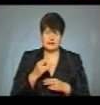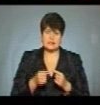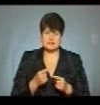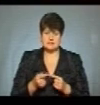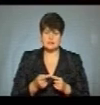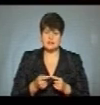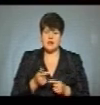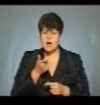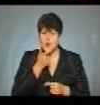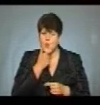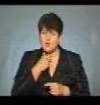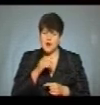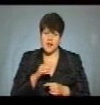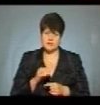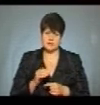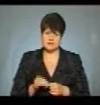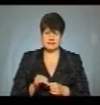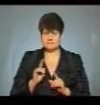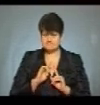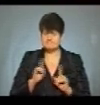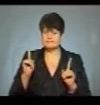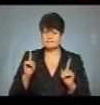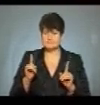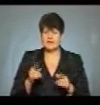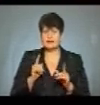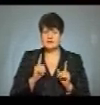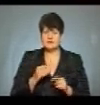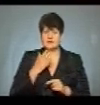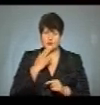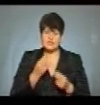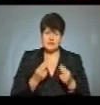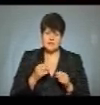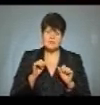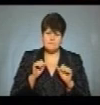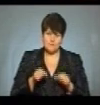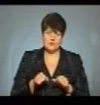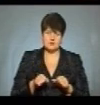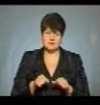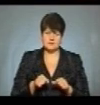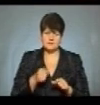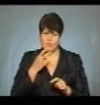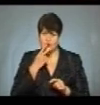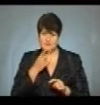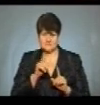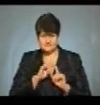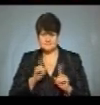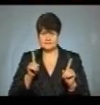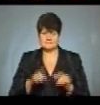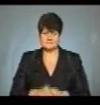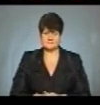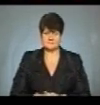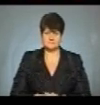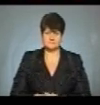Ну, акуратність і, звичайно, креатив, тому що навіть в народній іграшці можна проглядати